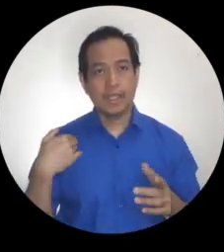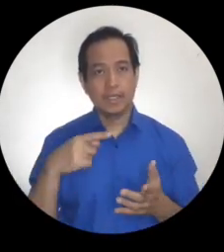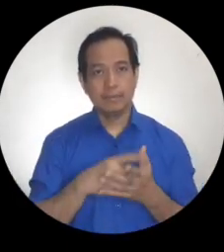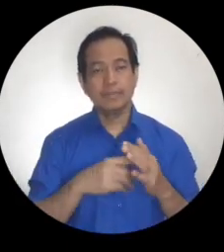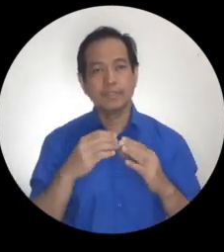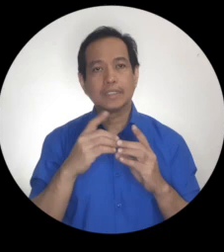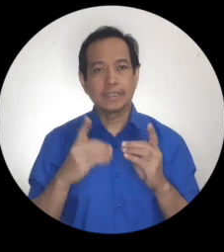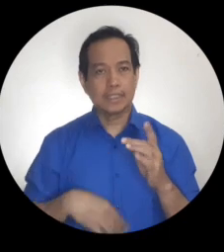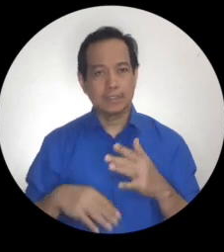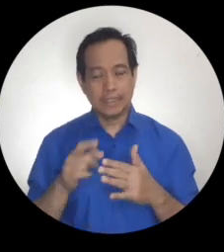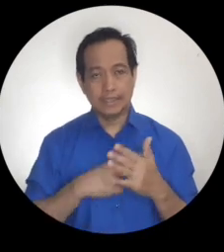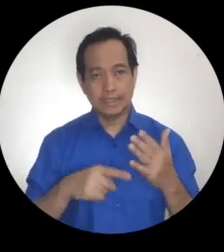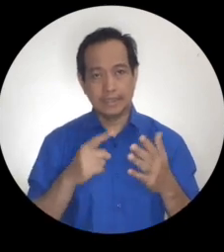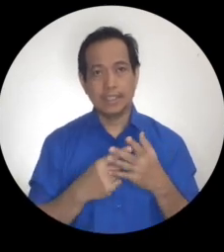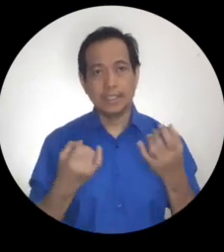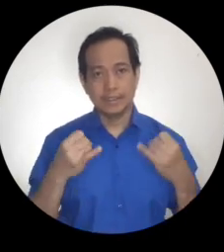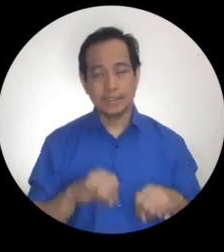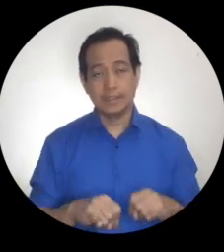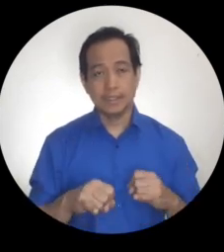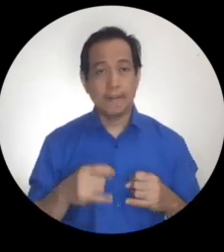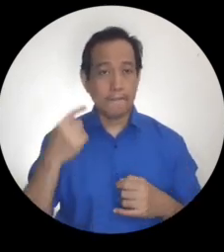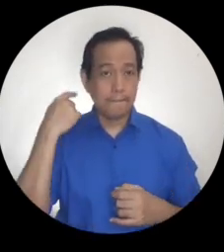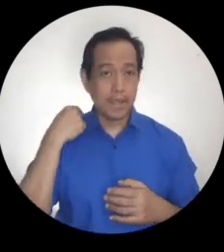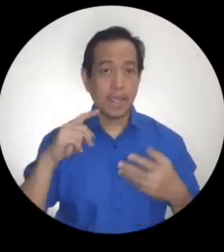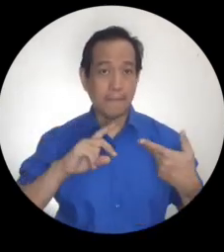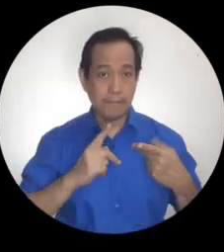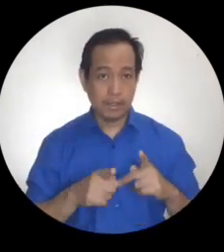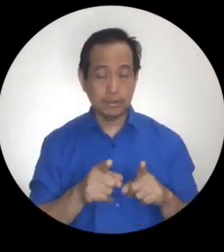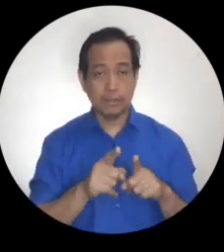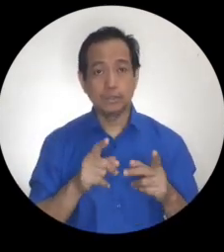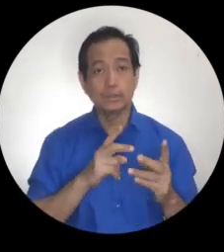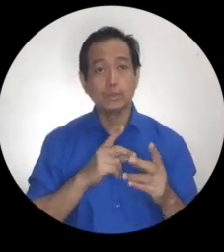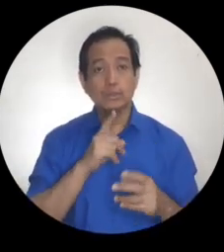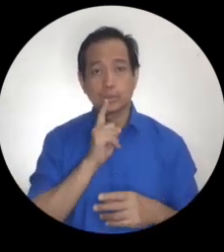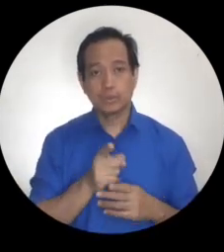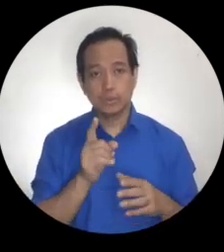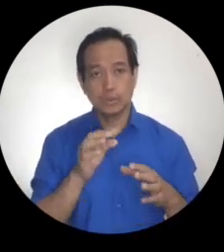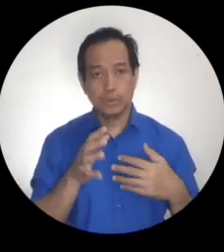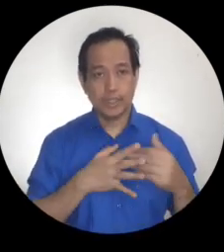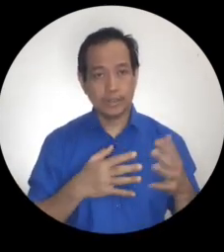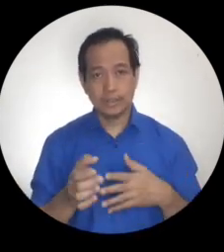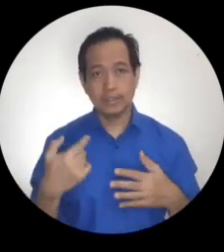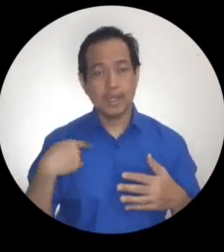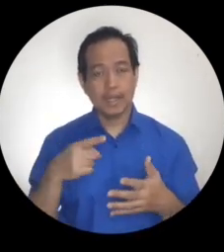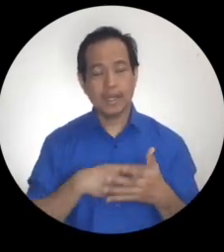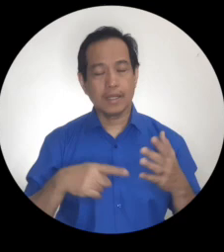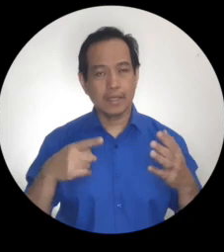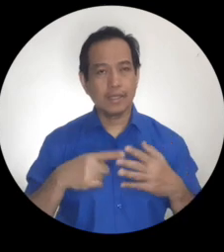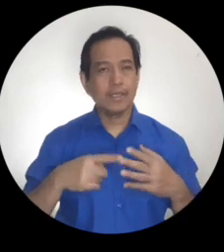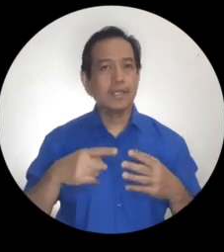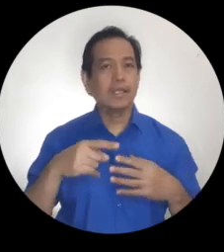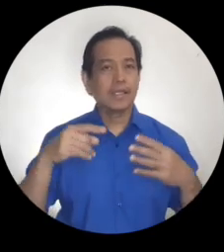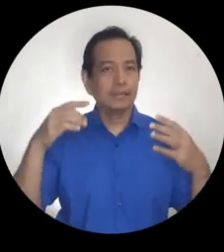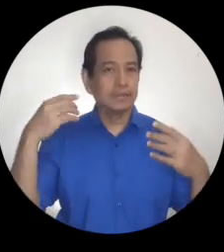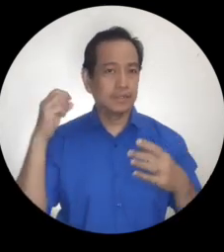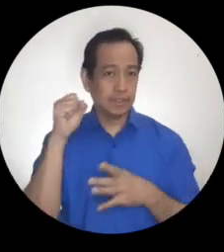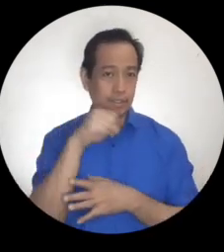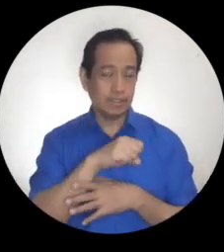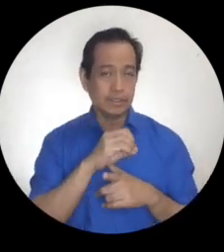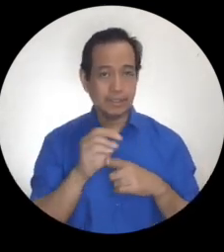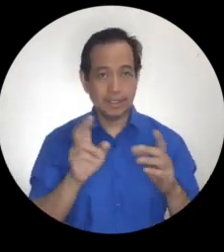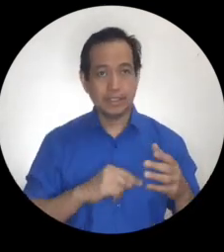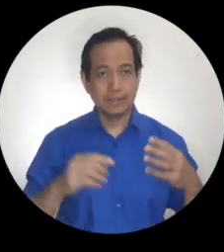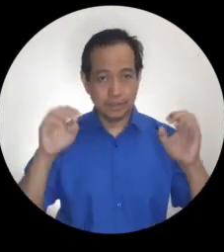also helps to decrease the incidence of back pain. So it's actually also true whether you have scoliosis or not. Exercise will strengthen the